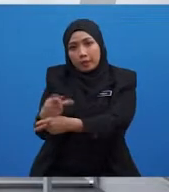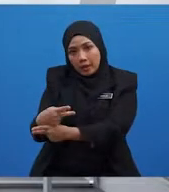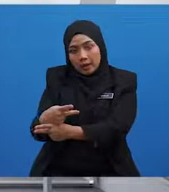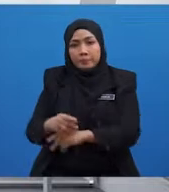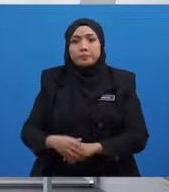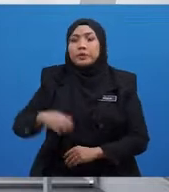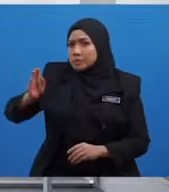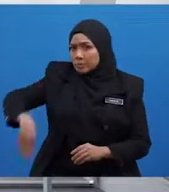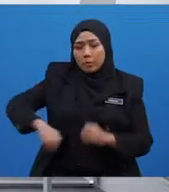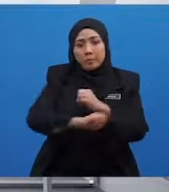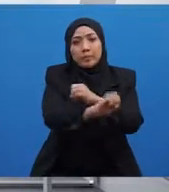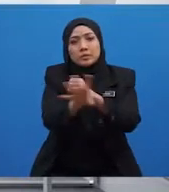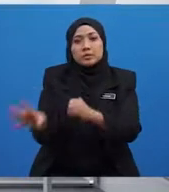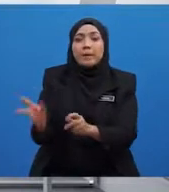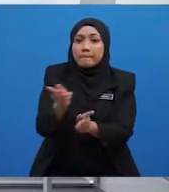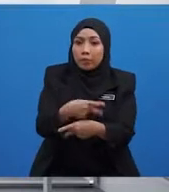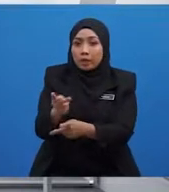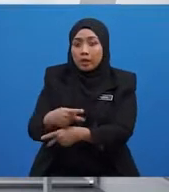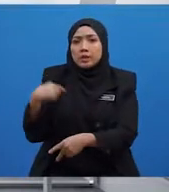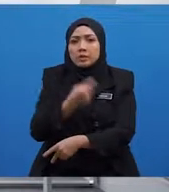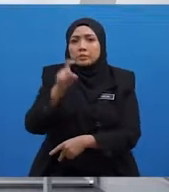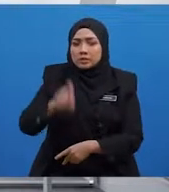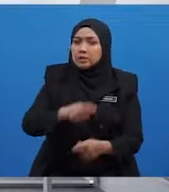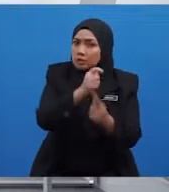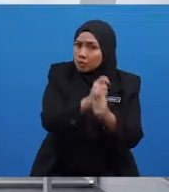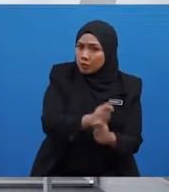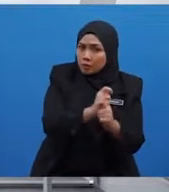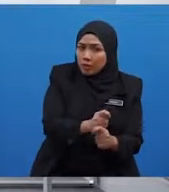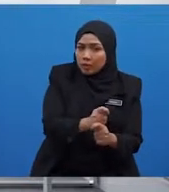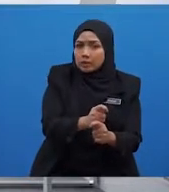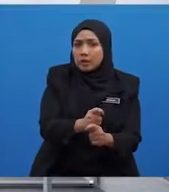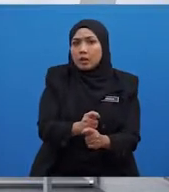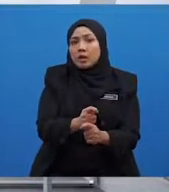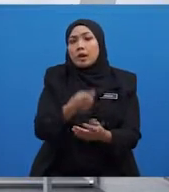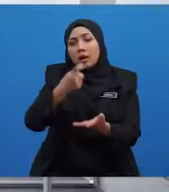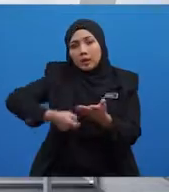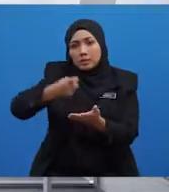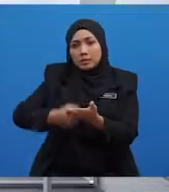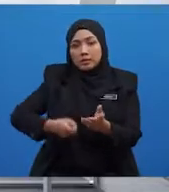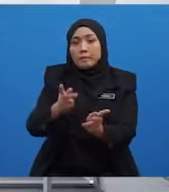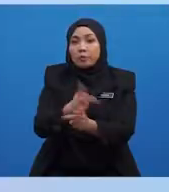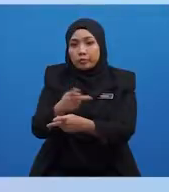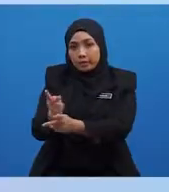Sebelum memasarkan produk, kita perlu menentukan harga bagi produk yang dihasilkan.